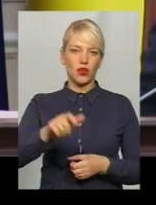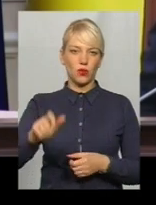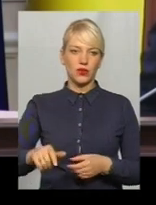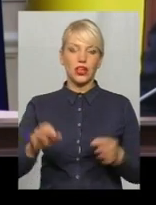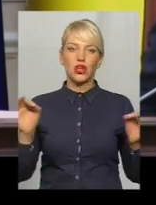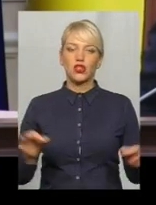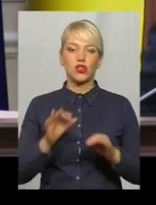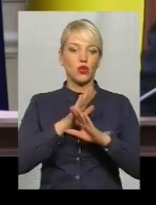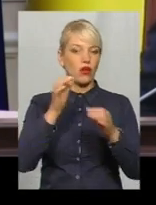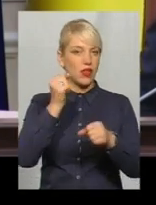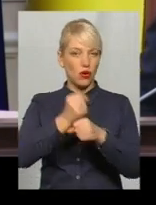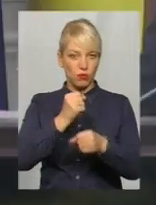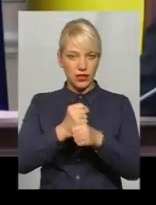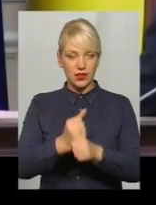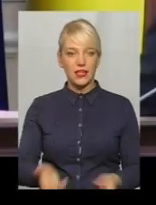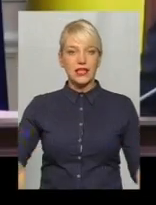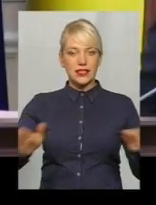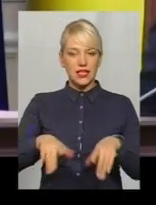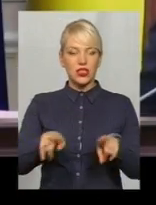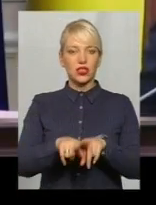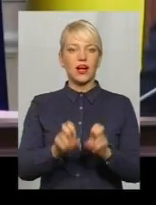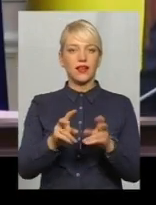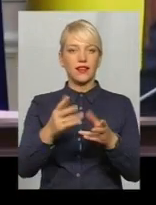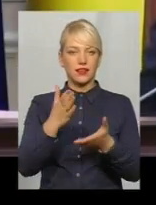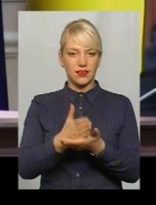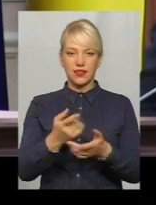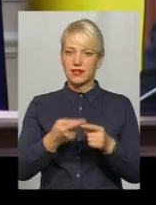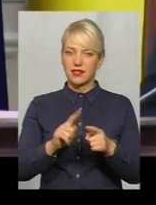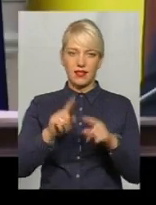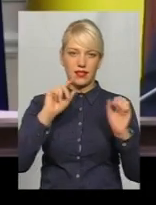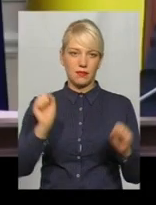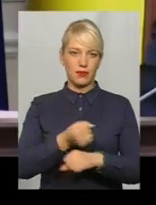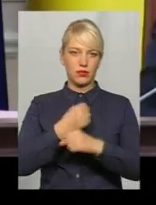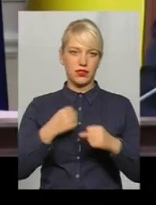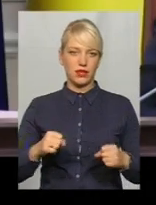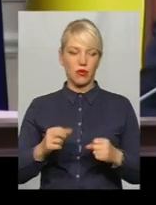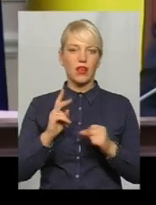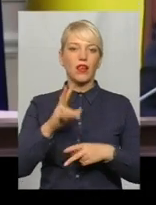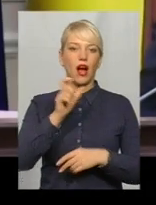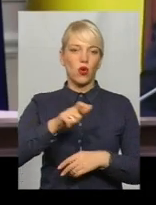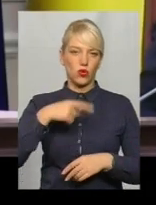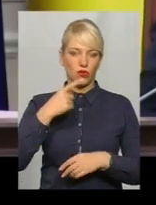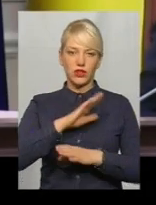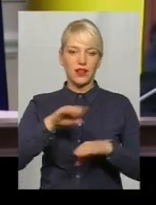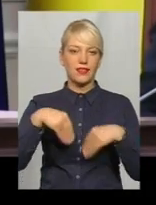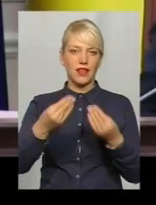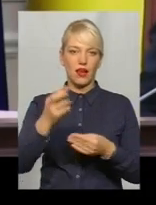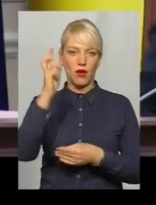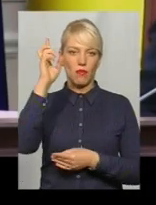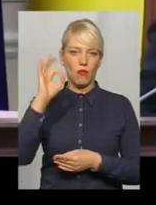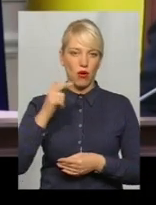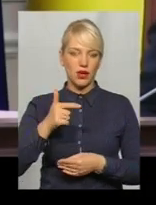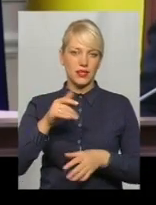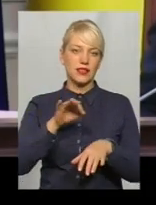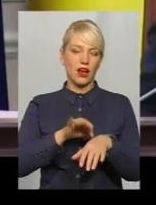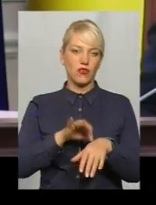не робити, залишити все так, як є, це є неприпустимо. Як люди сьогодні говорять? Не дай Бог захворіти.